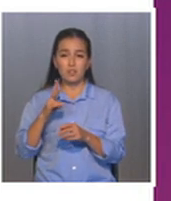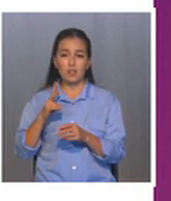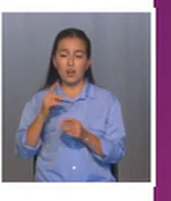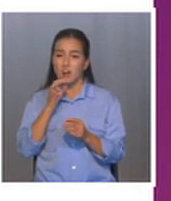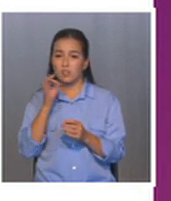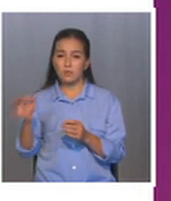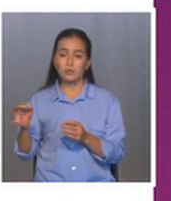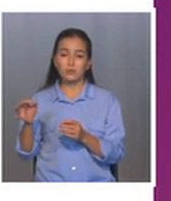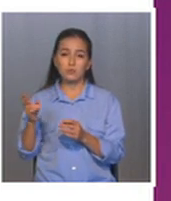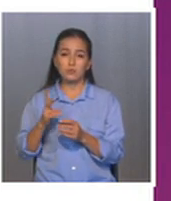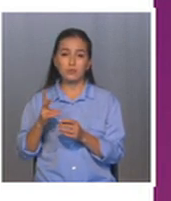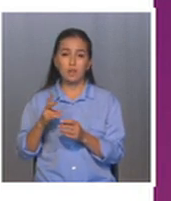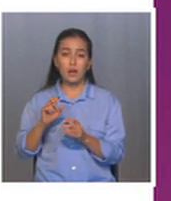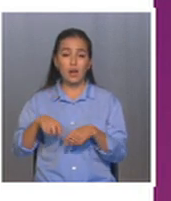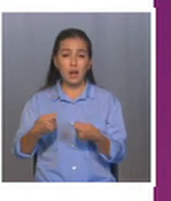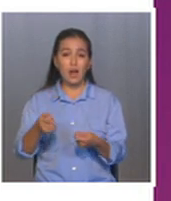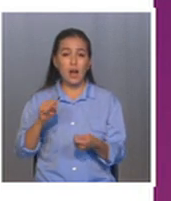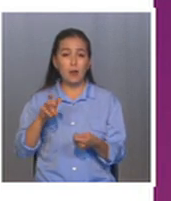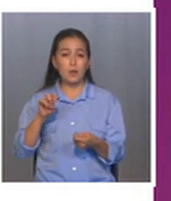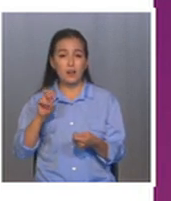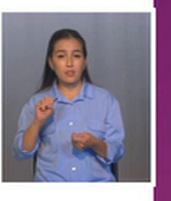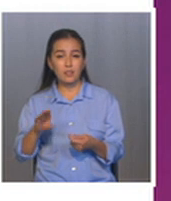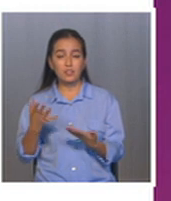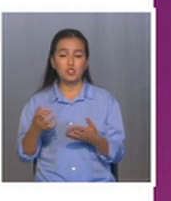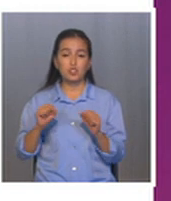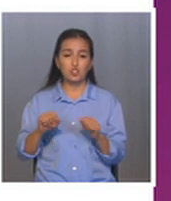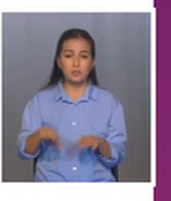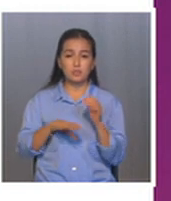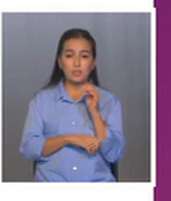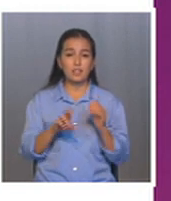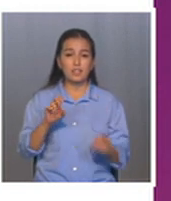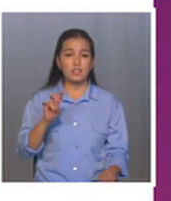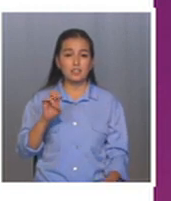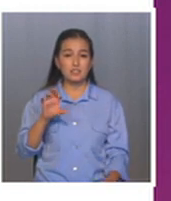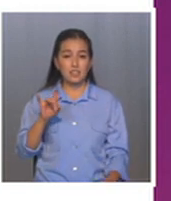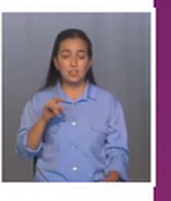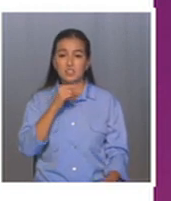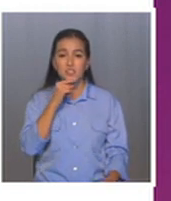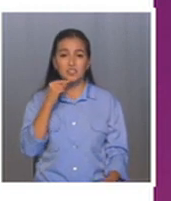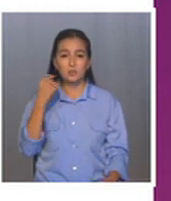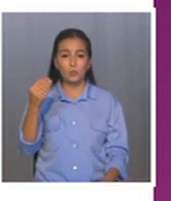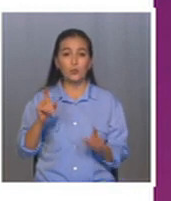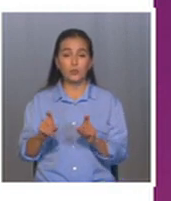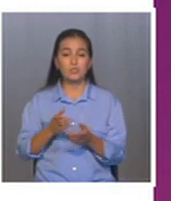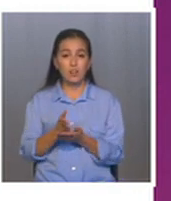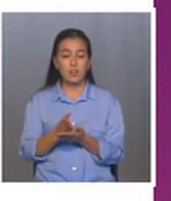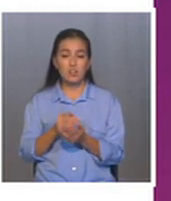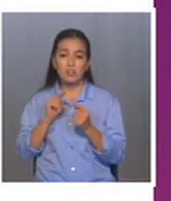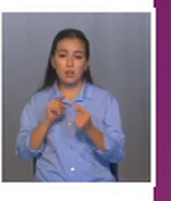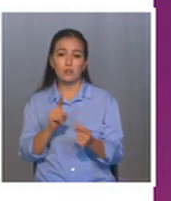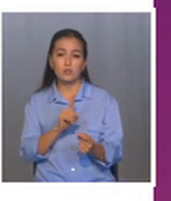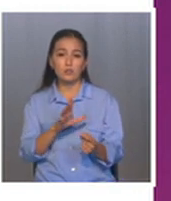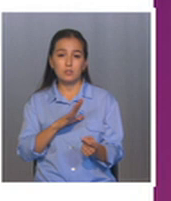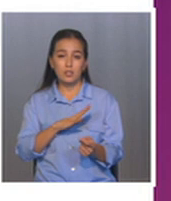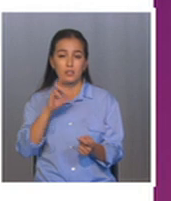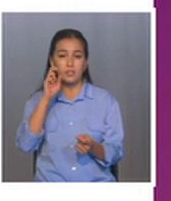шешімі, аманат немесе шешім. Кенесары Ресей патшалығының отарлау саясатына қарсы шығуға